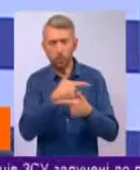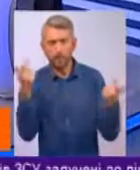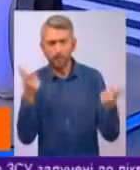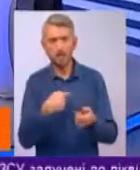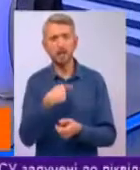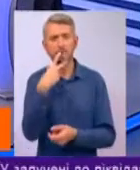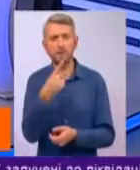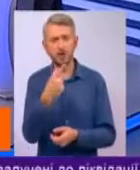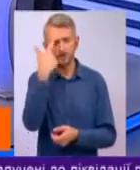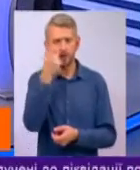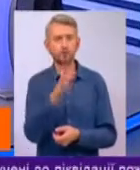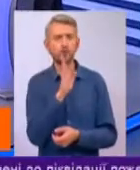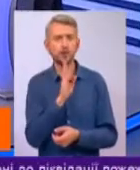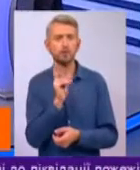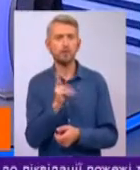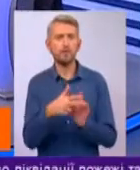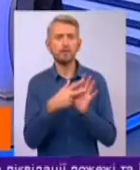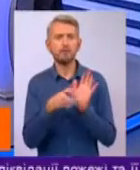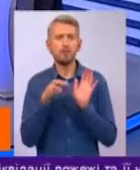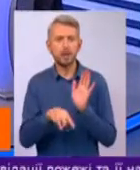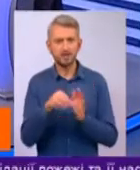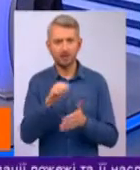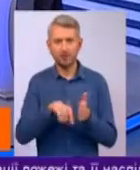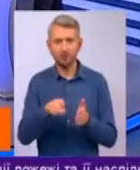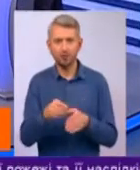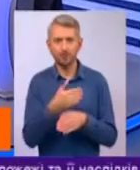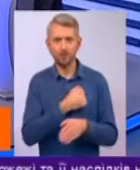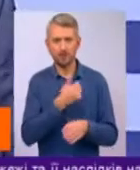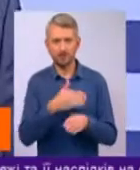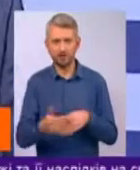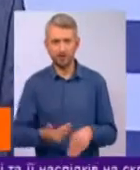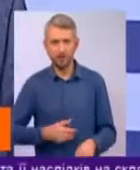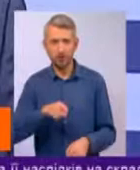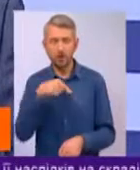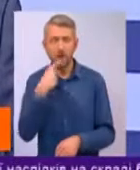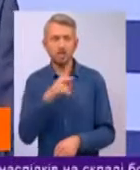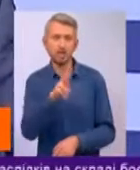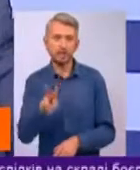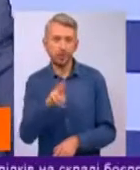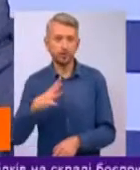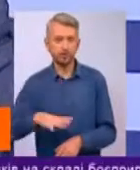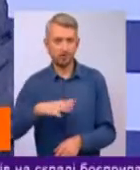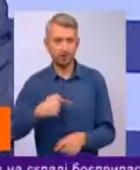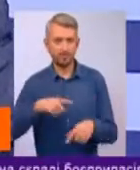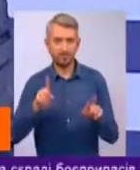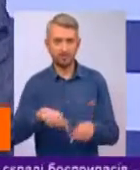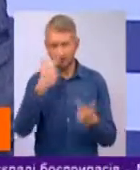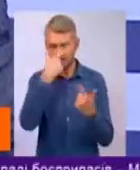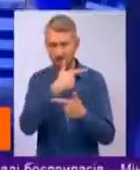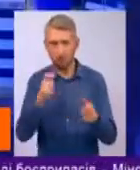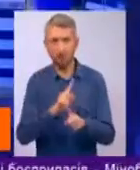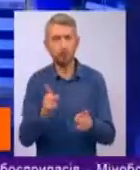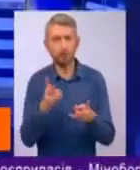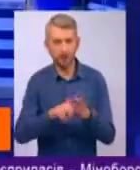бачив заяву жінки, яка 800 метрів від тої частини живе. Вона каже, ми 2 години чекали, нас навіть не оповістили, що